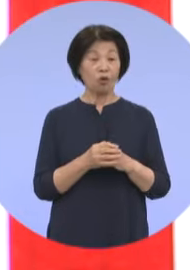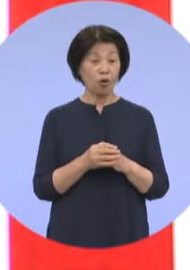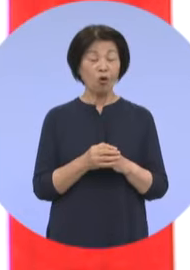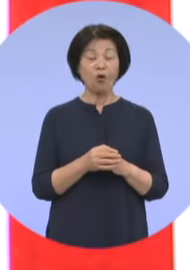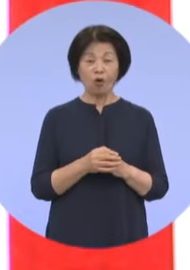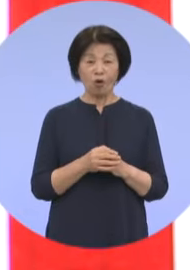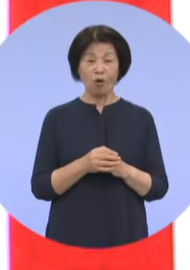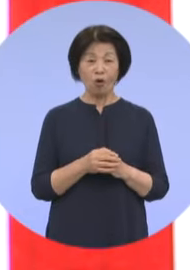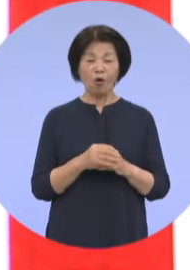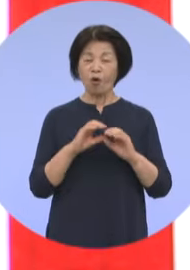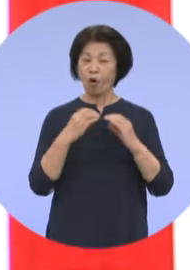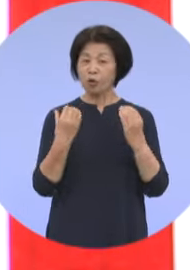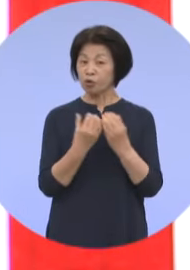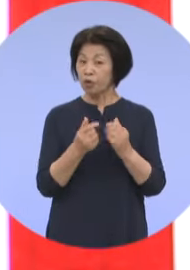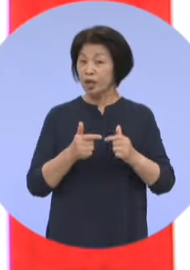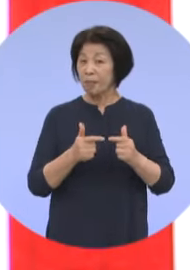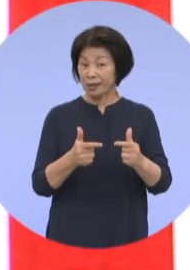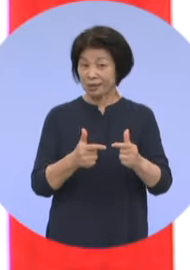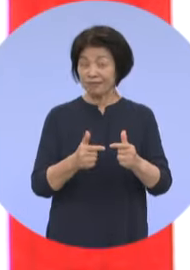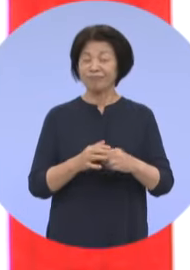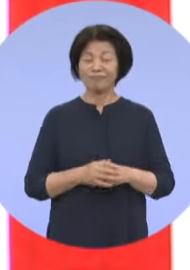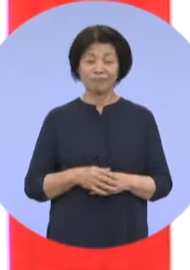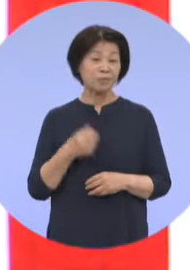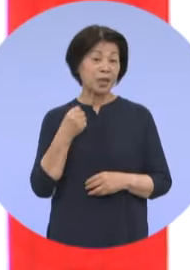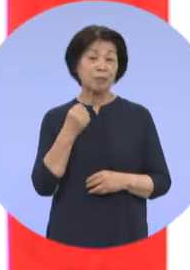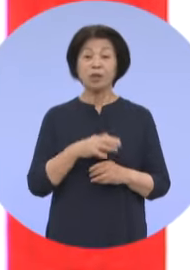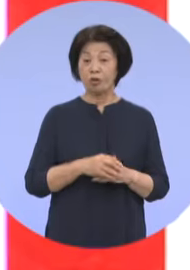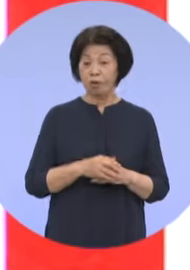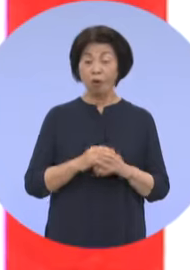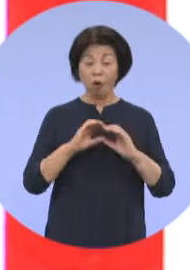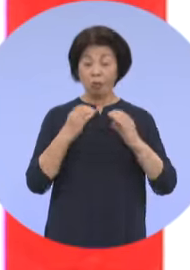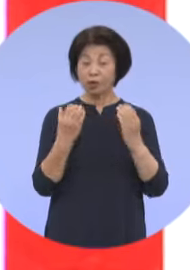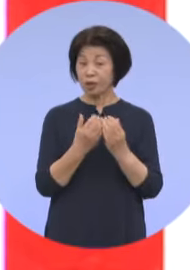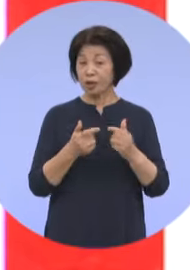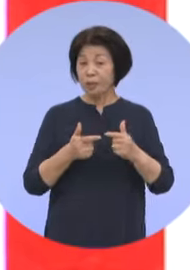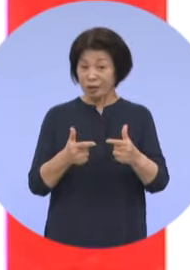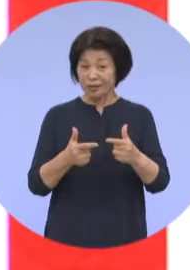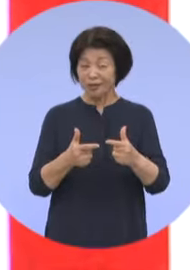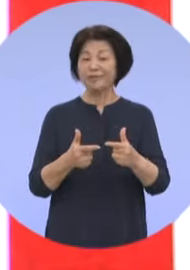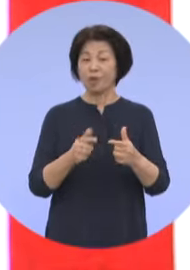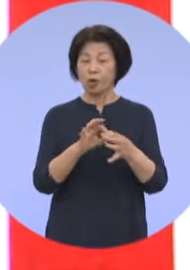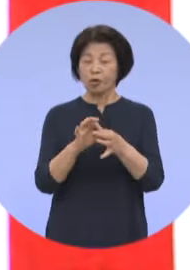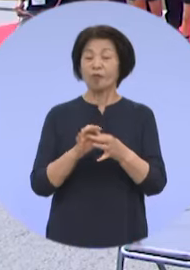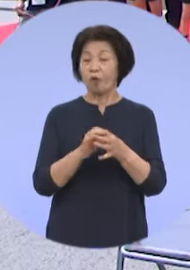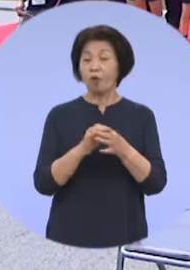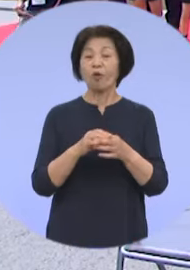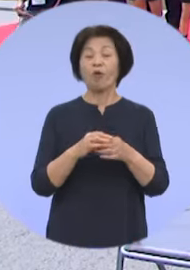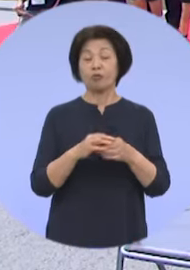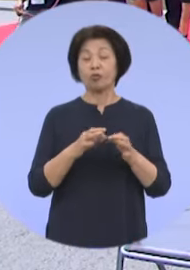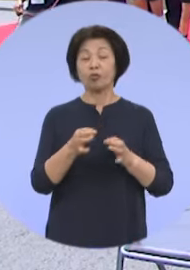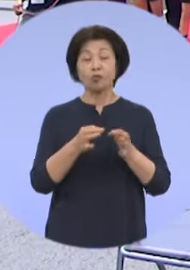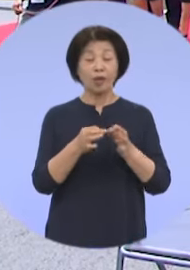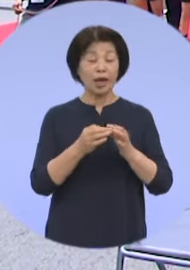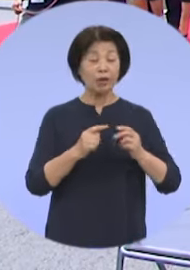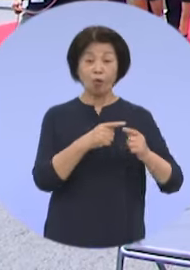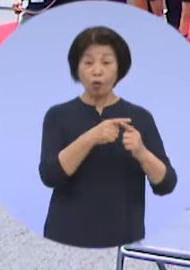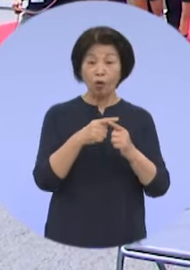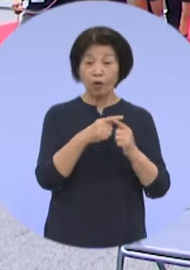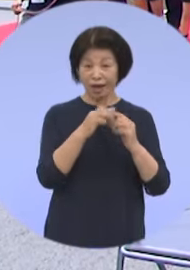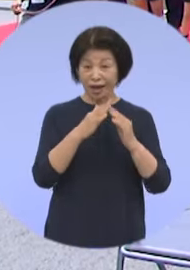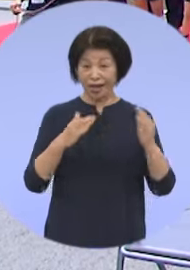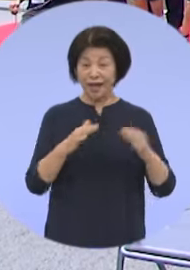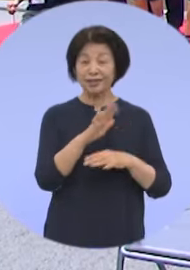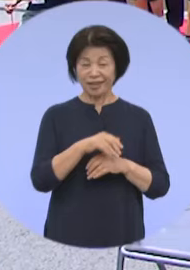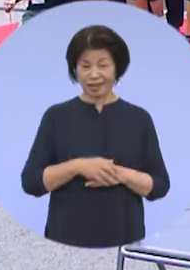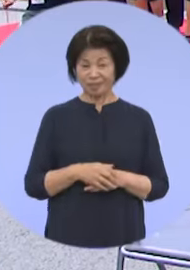会、それから、南長森の同じコミュニティバスと運営協議会の地域の主催で